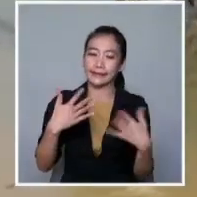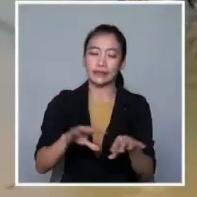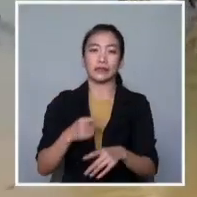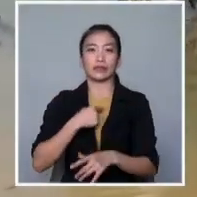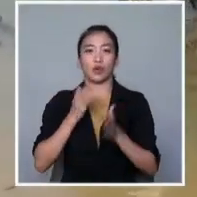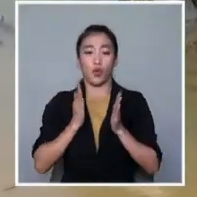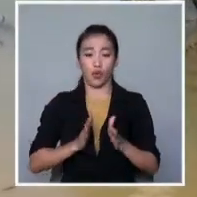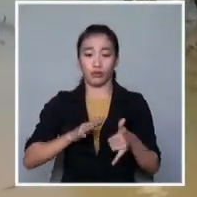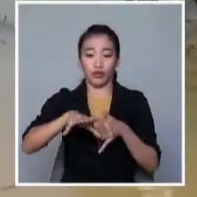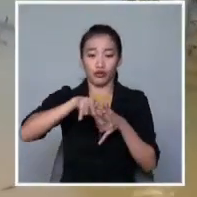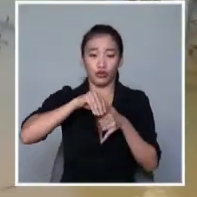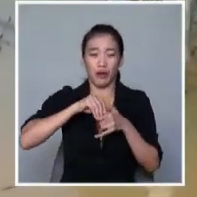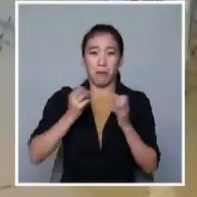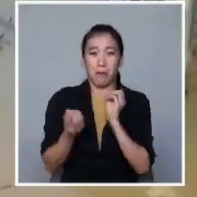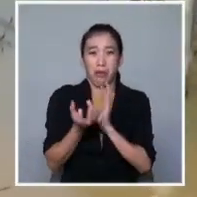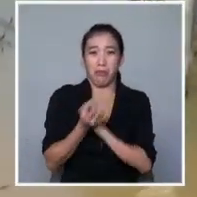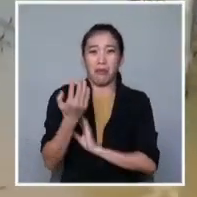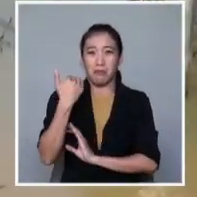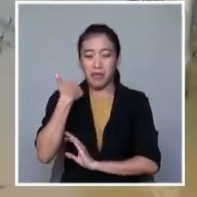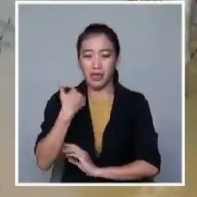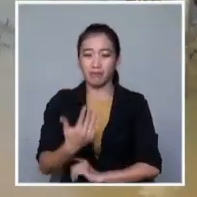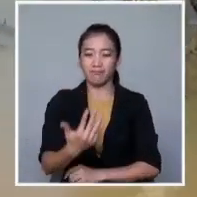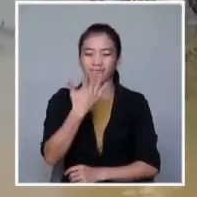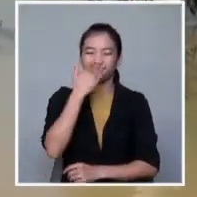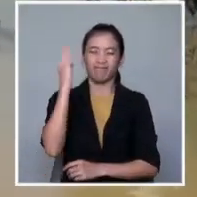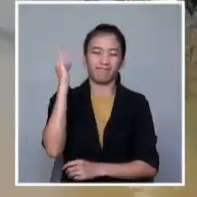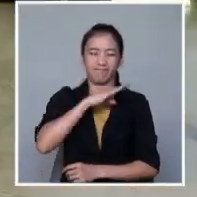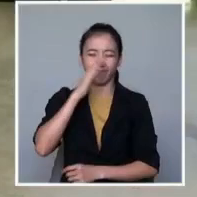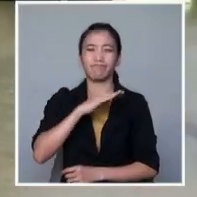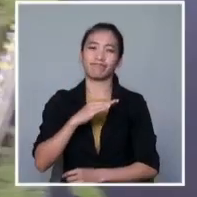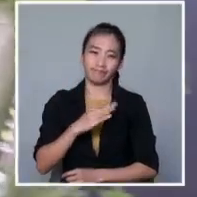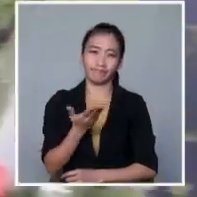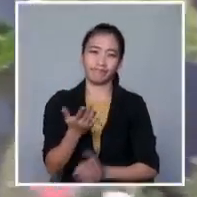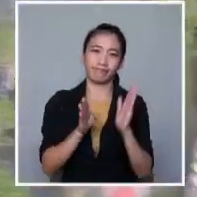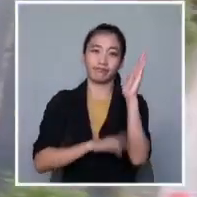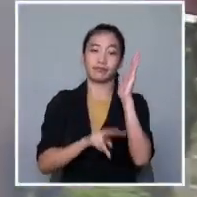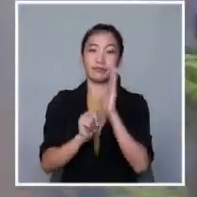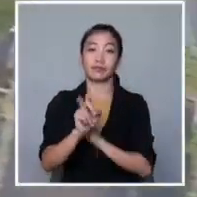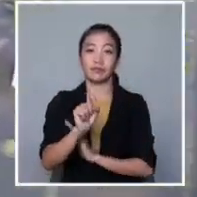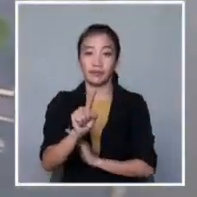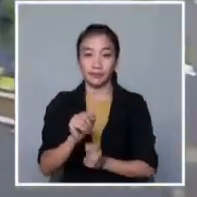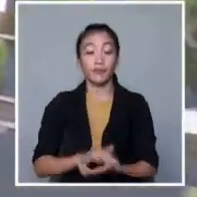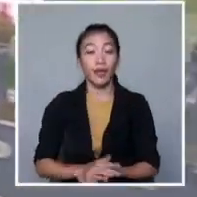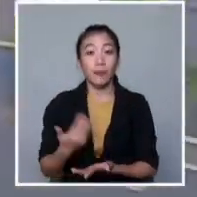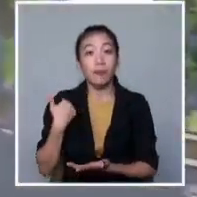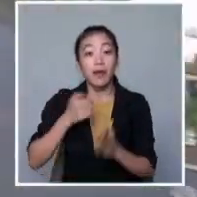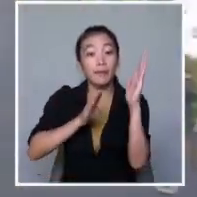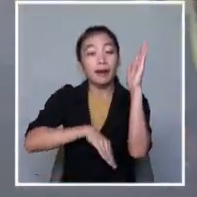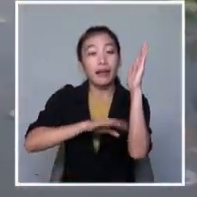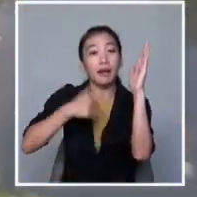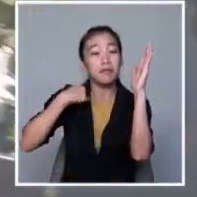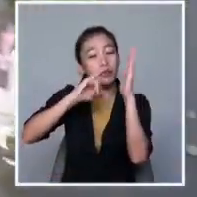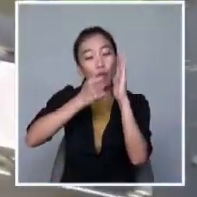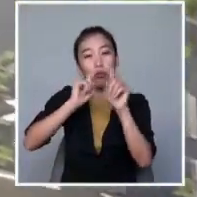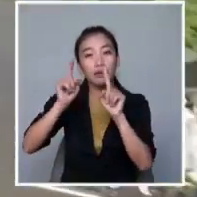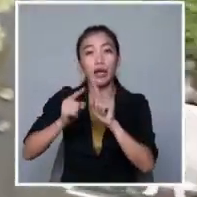แล้วก็กลิ่นนี้ก็ไม่พึงประสงค์แน่นอนนะครับ ค่ะในพื้นที่จังหวัดนครศรีธรรมราชนะคะนอกจากนี้ยังมีอีกหลายพื้นที่ในภาคใต้อย่างในจัง